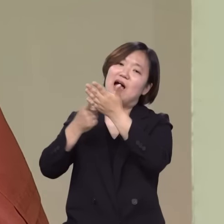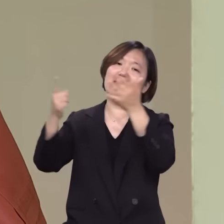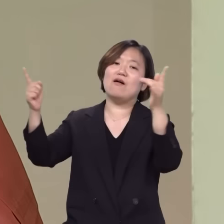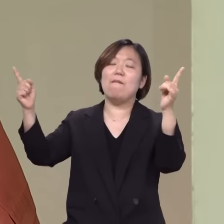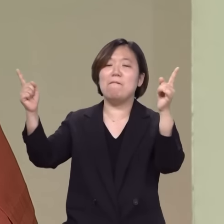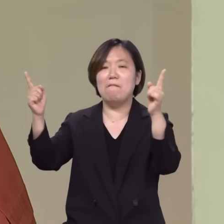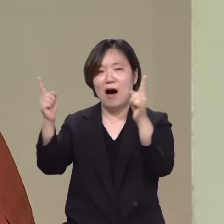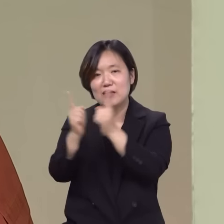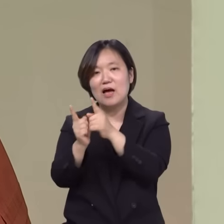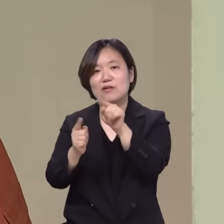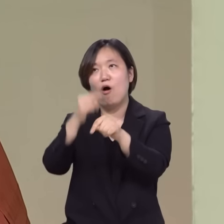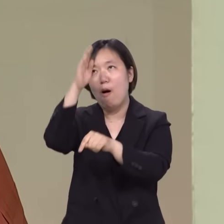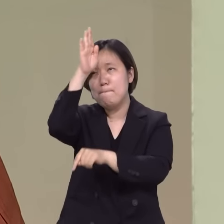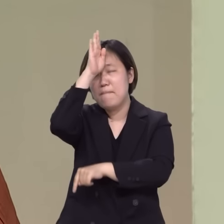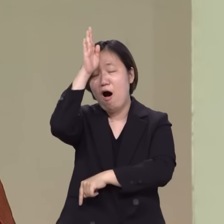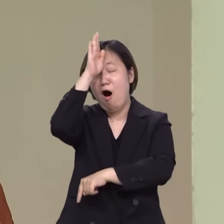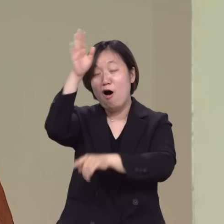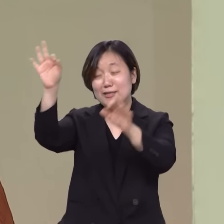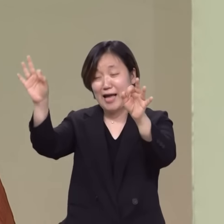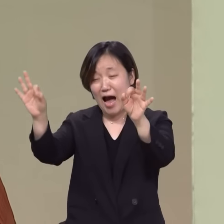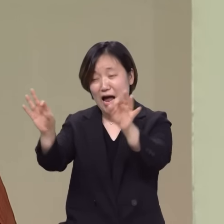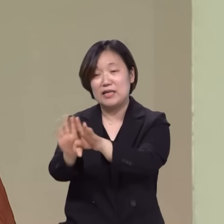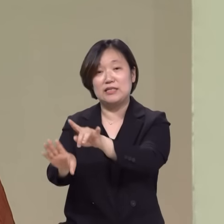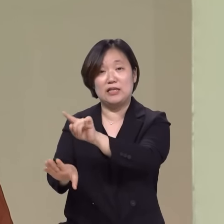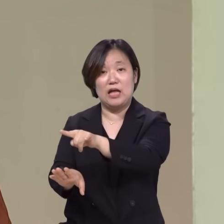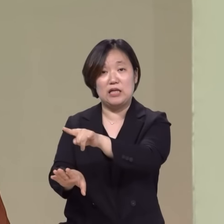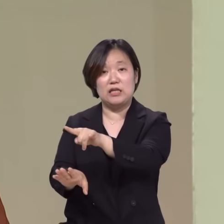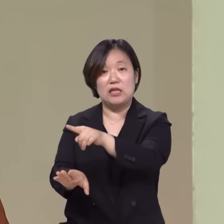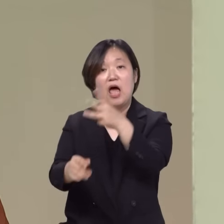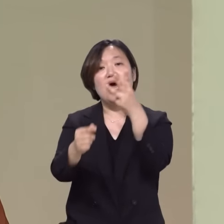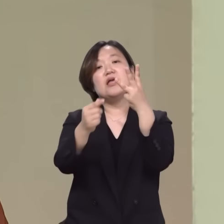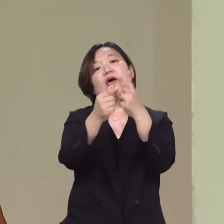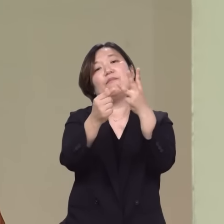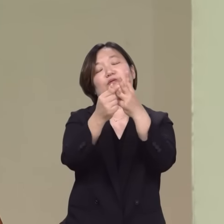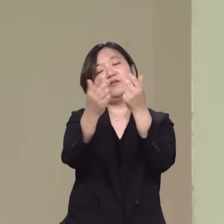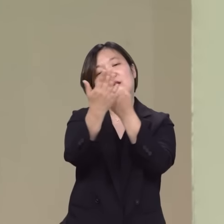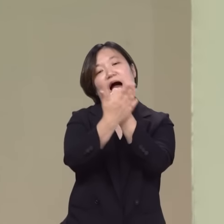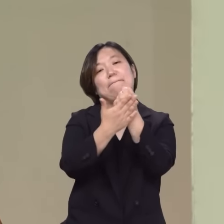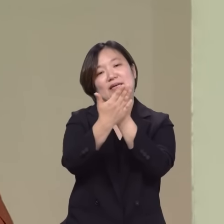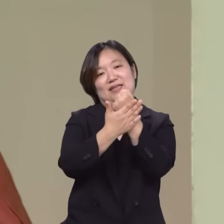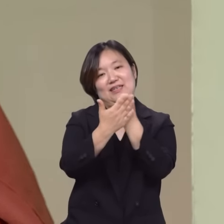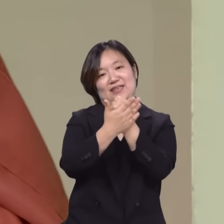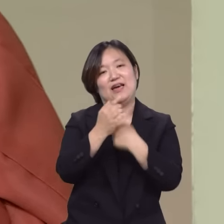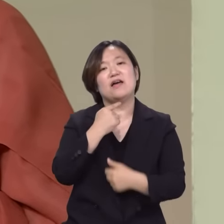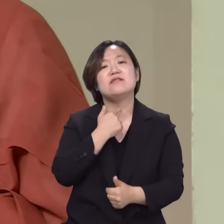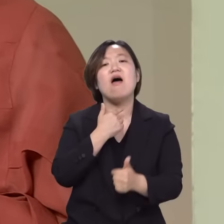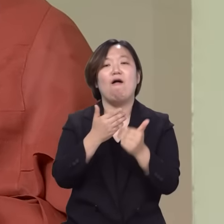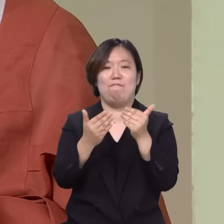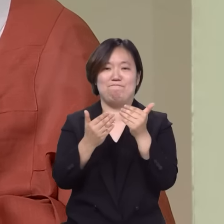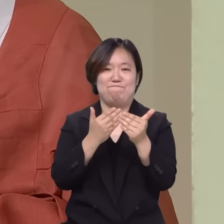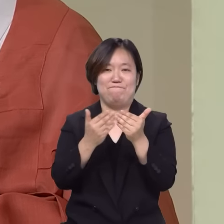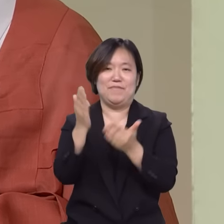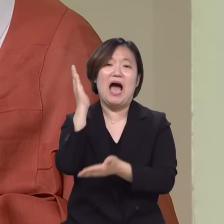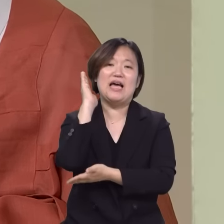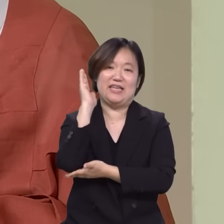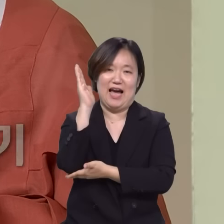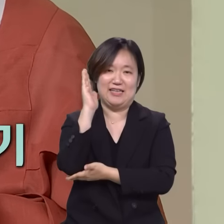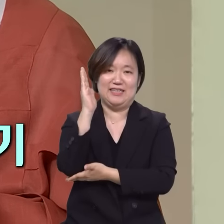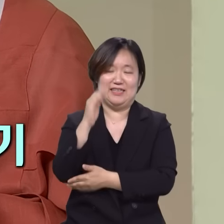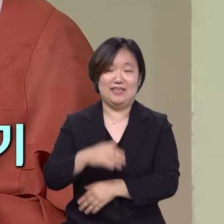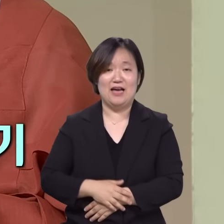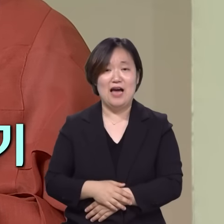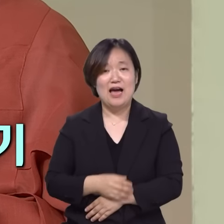싹 사라지게 된 그런 세 번째 가피를 체험하게 된 그런 비구니스님의